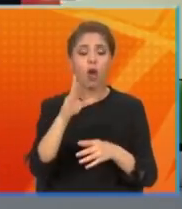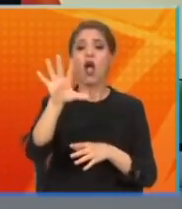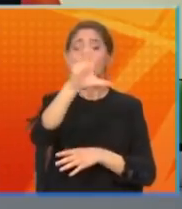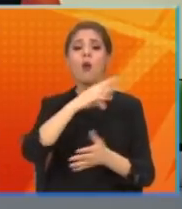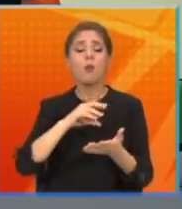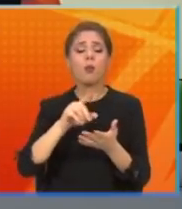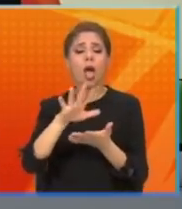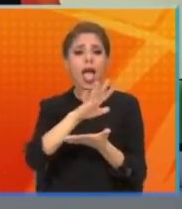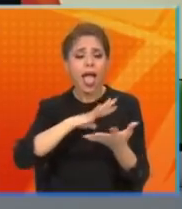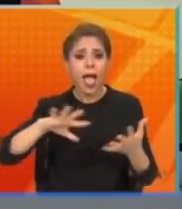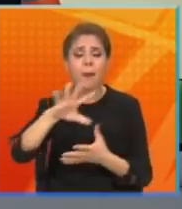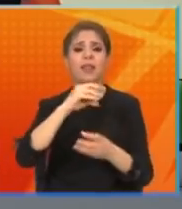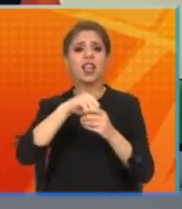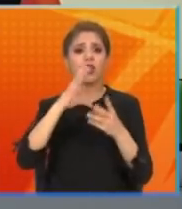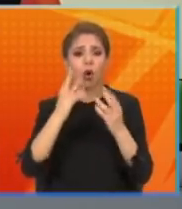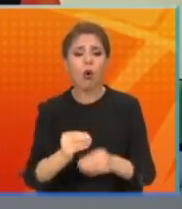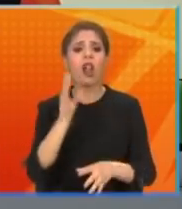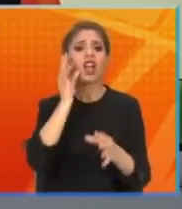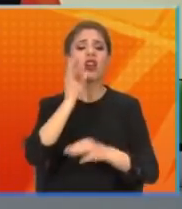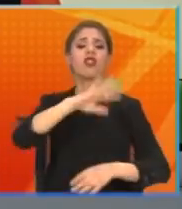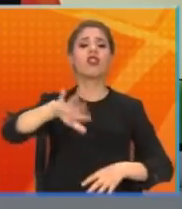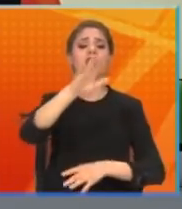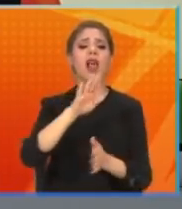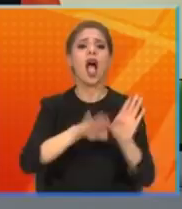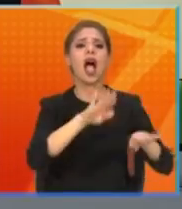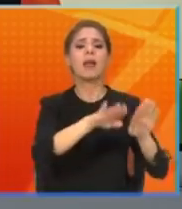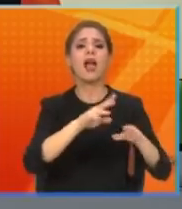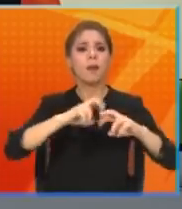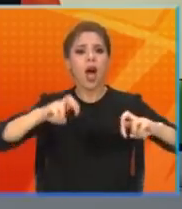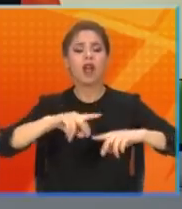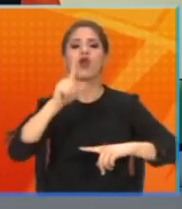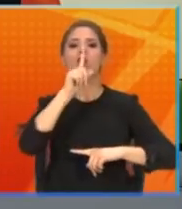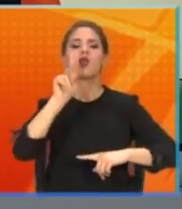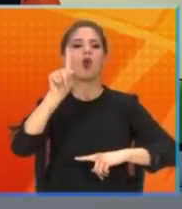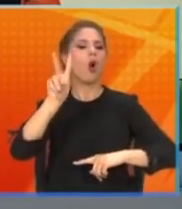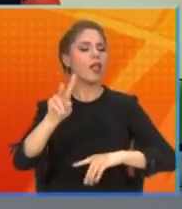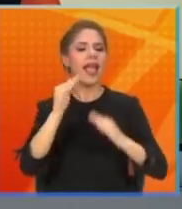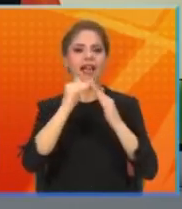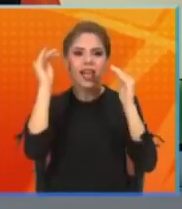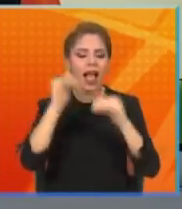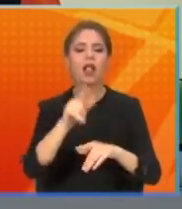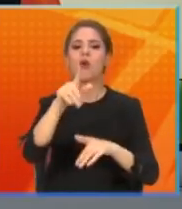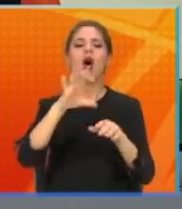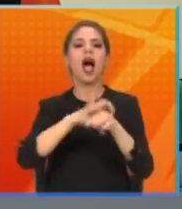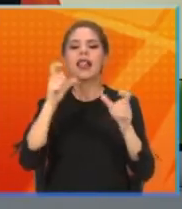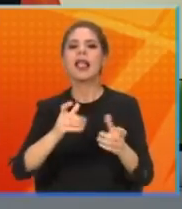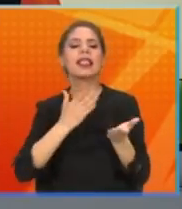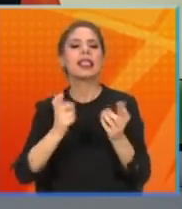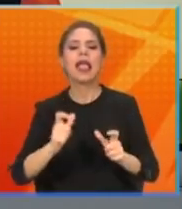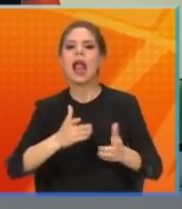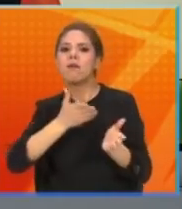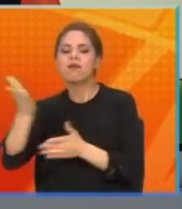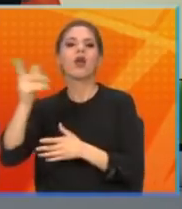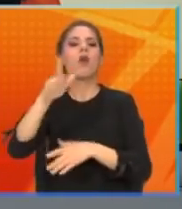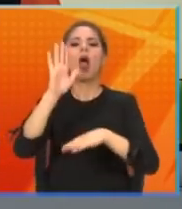taşıyanları bekleyen süreci adım adım araştırdı. 112 eve geldiğinde o hastayı nereye götürüyor? Şüpheliye temas